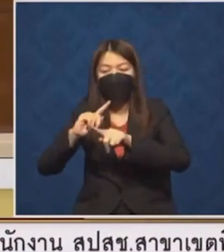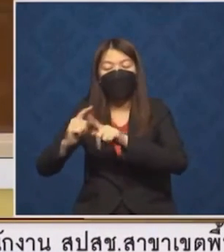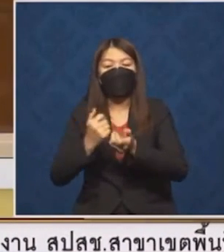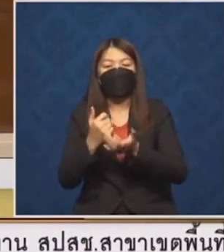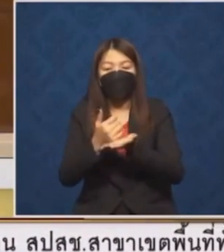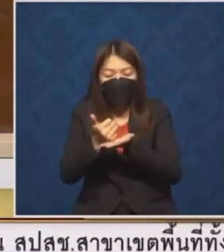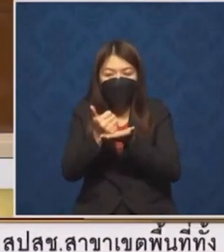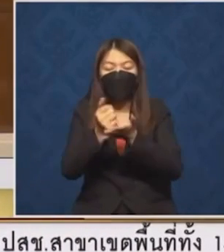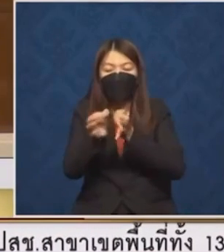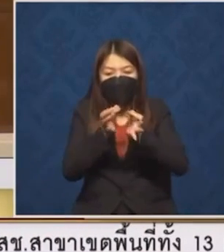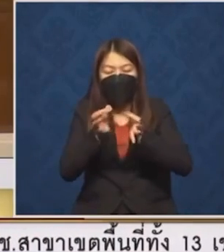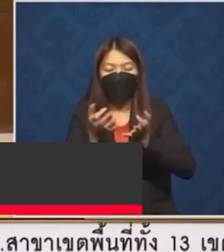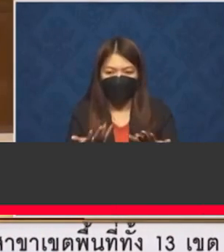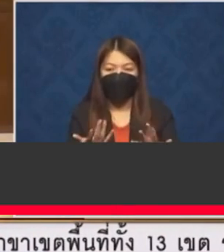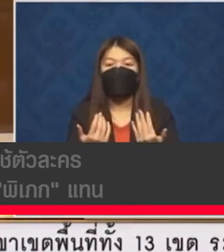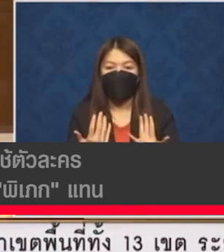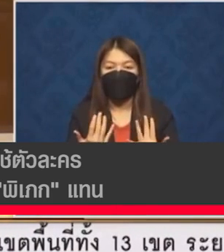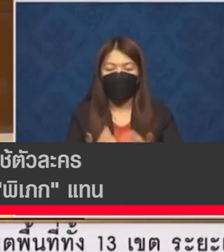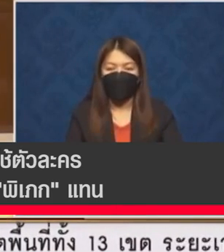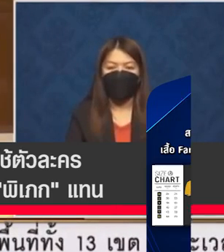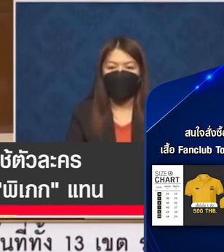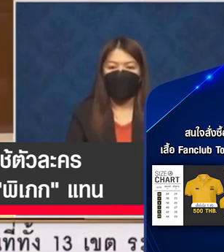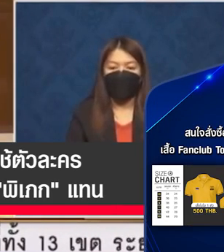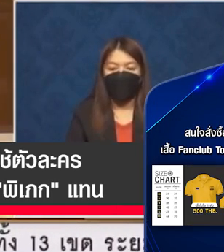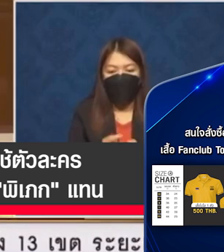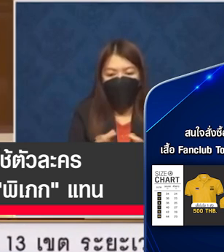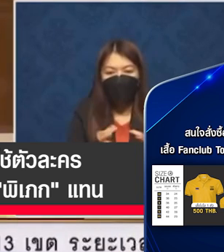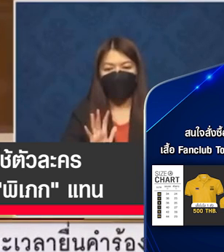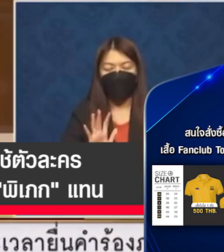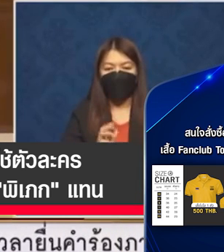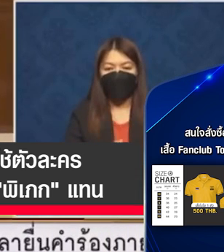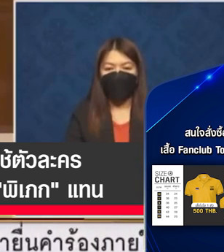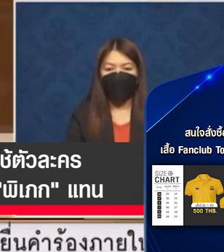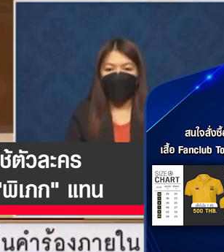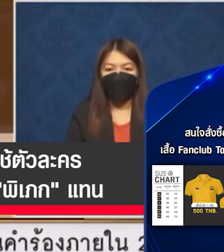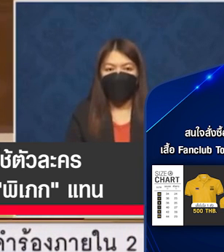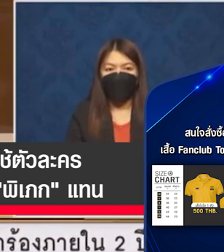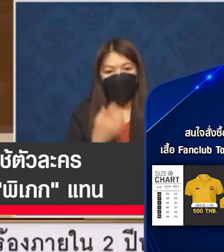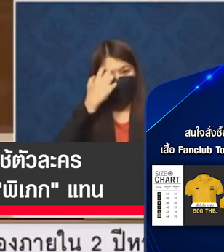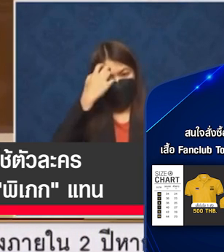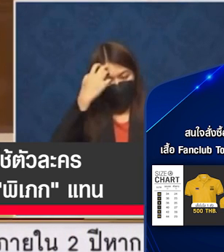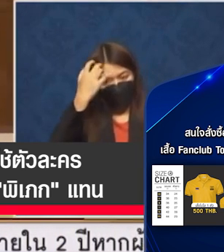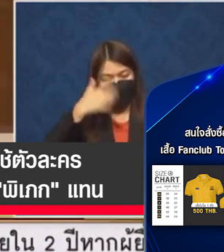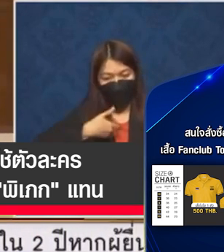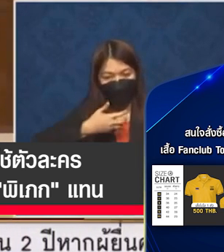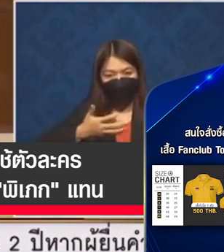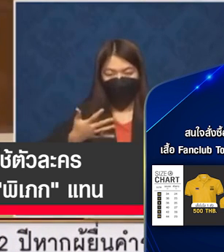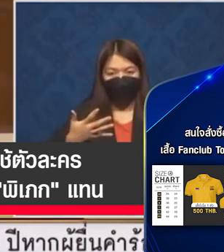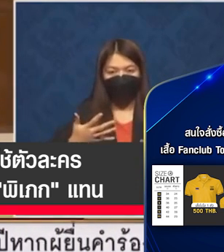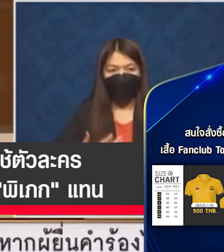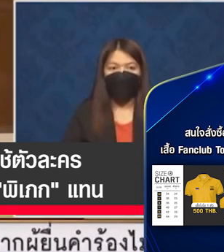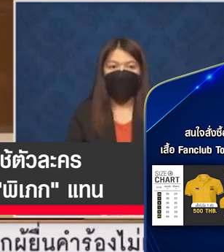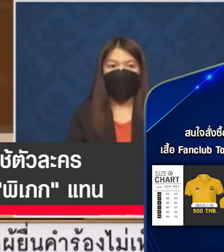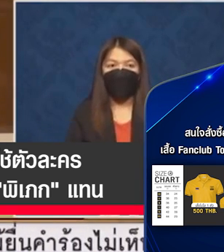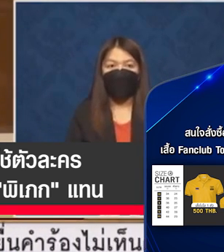จากกรณีการประชุมสภาผู้แทนราษฎรเพื่อพิจารณายติขอเปิดอภิปรายทั่วไปเพื่อซักถามข้อเท็จจริงหรือเสนอแนะปัญหาต่อคร